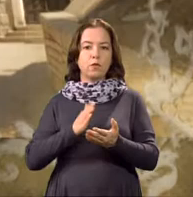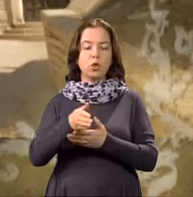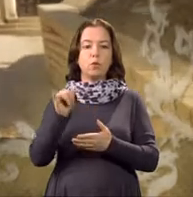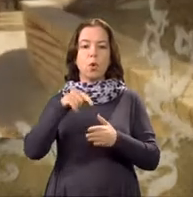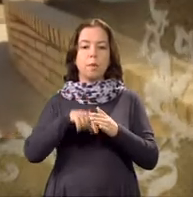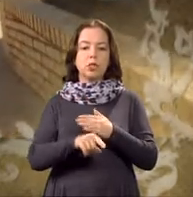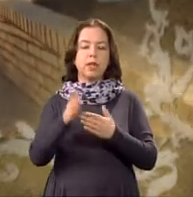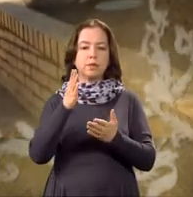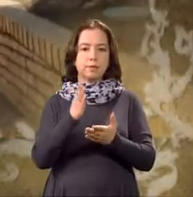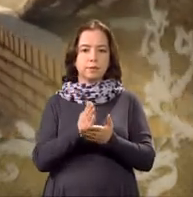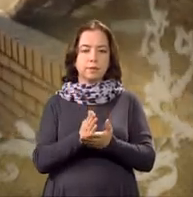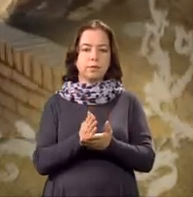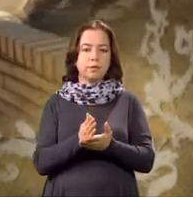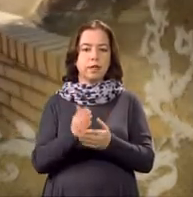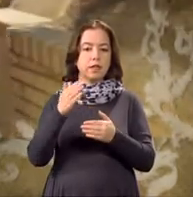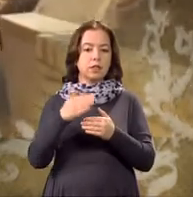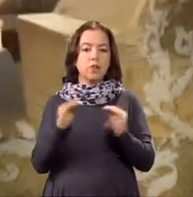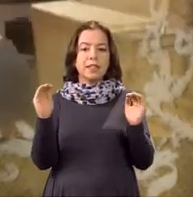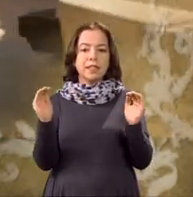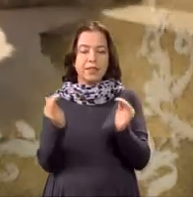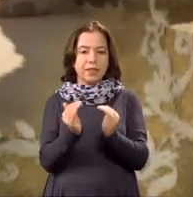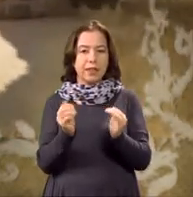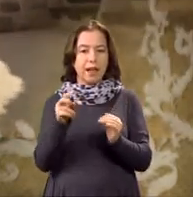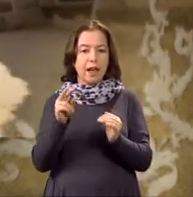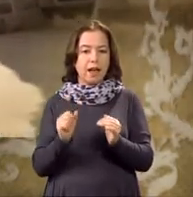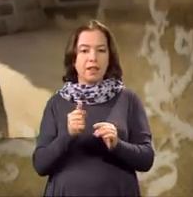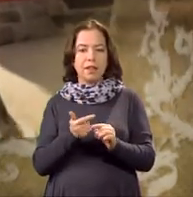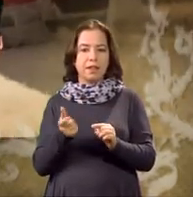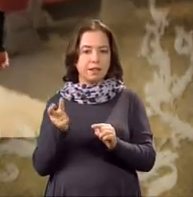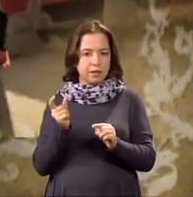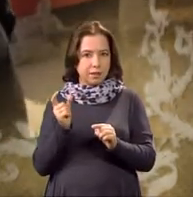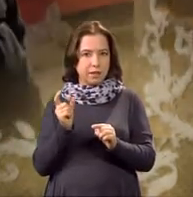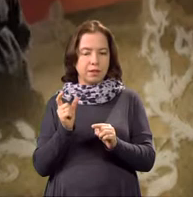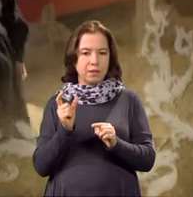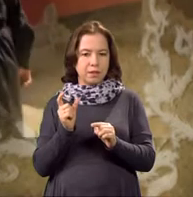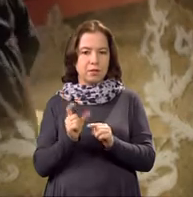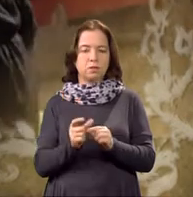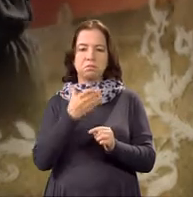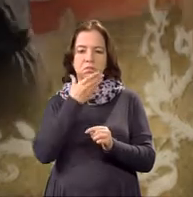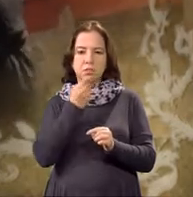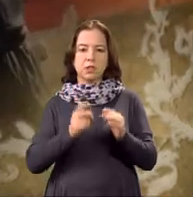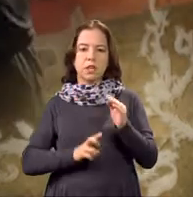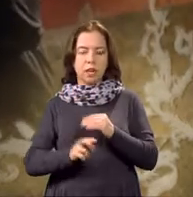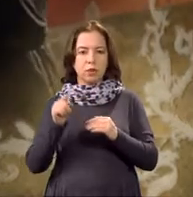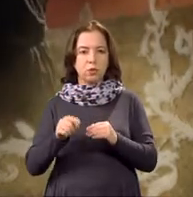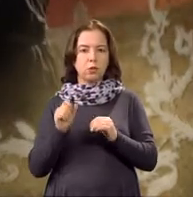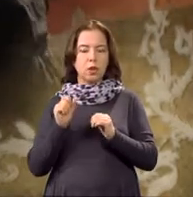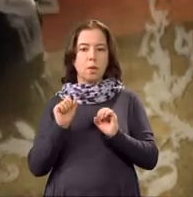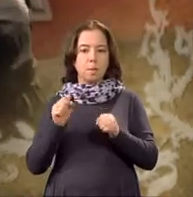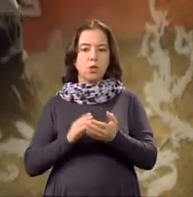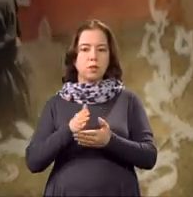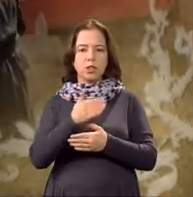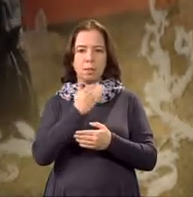печери розташовується зовні невеликий, але напрочуд місткий храм на честь преподобних